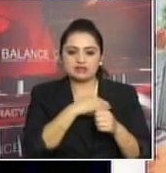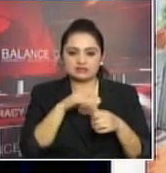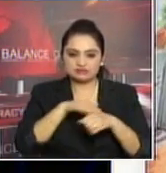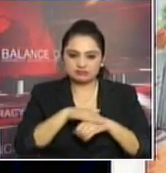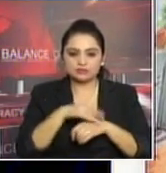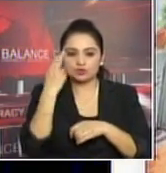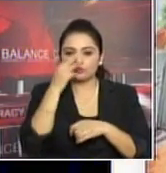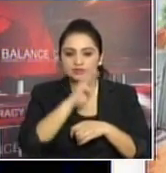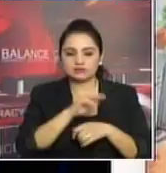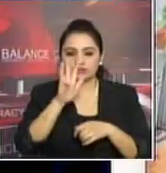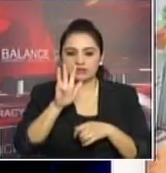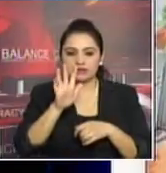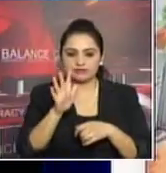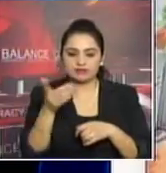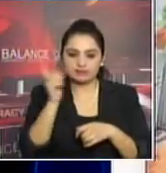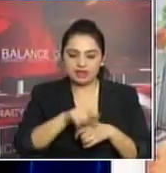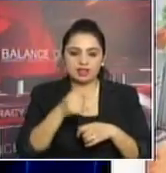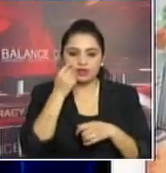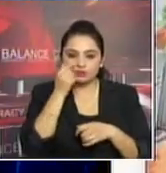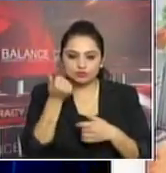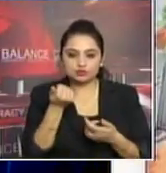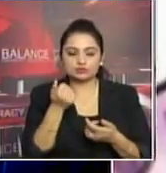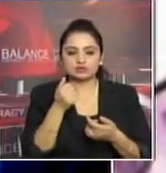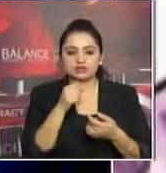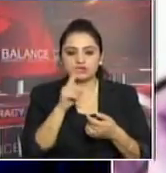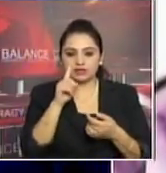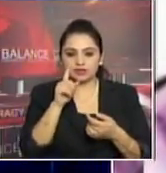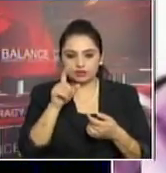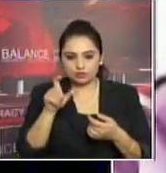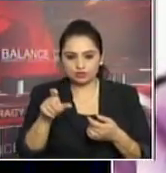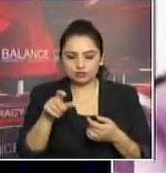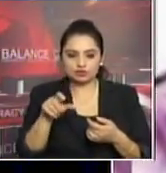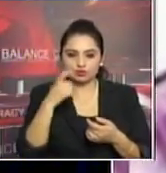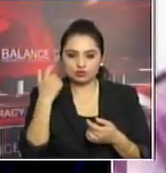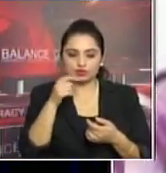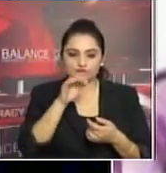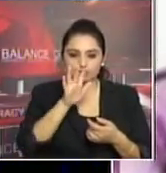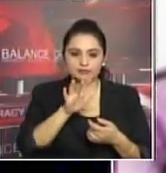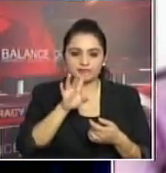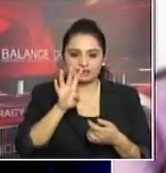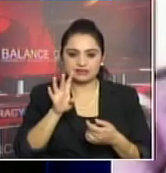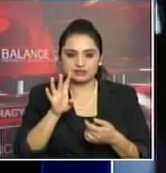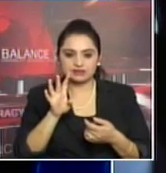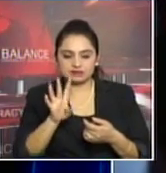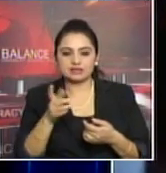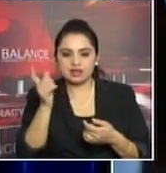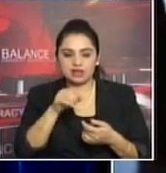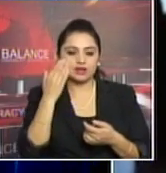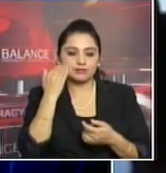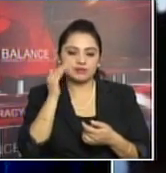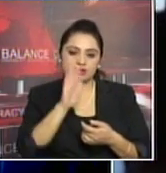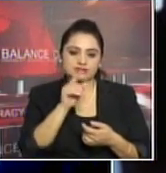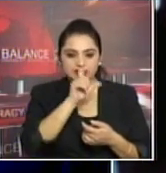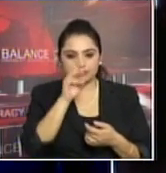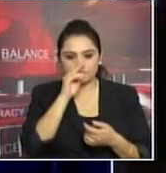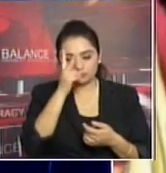यसमध्ये 95 लाख पुरुष र बालबालिका छन् भने 1.54 करोड 18 वर्ष माथिका महिला रहेको तथ्याङ्क छ। नेपालमा पनि यस